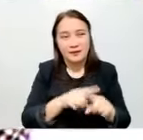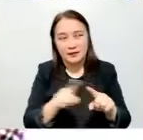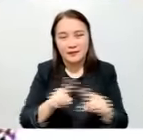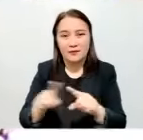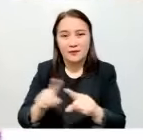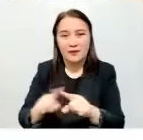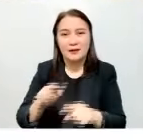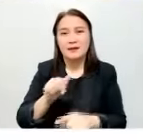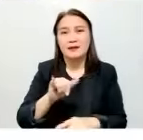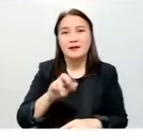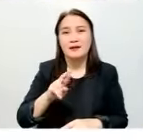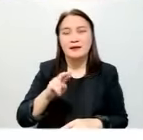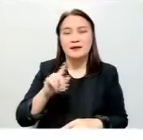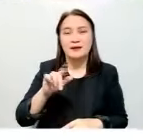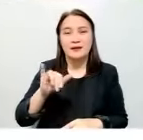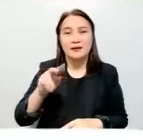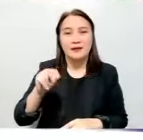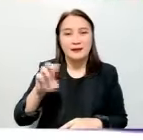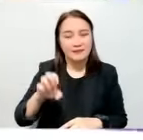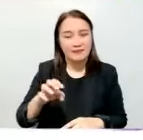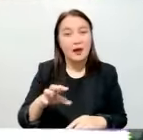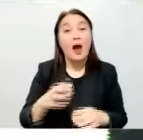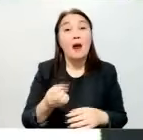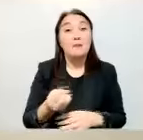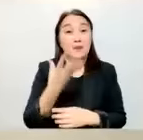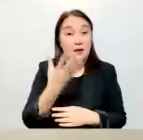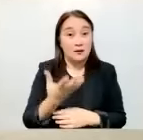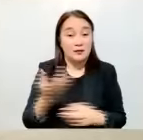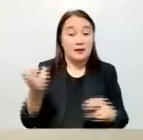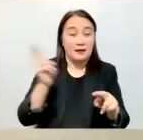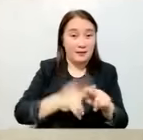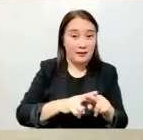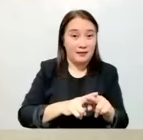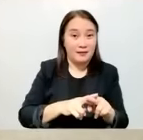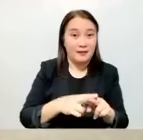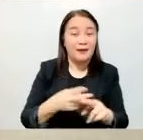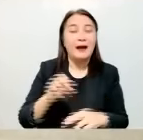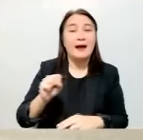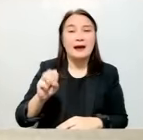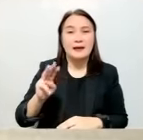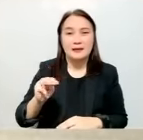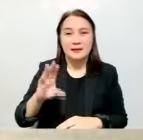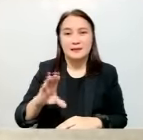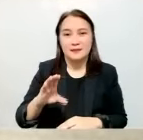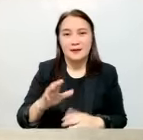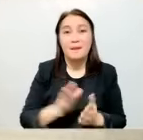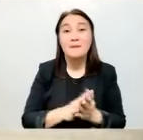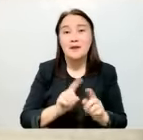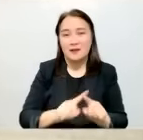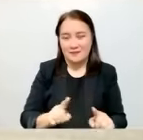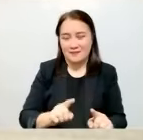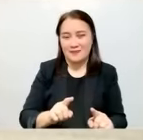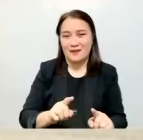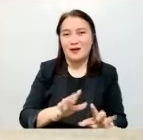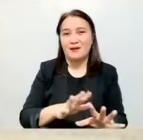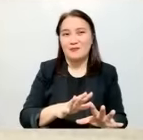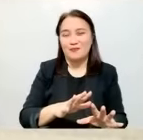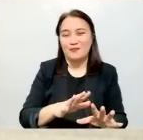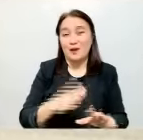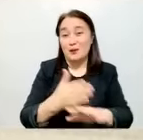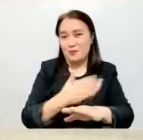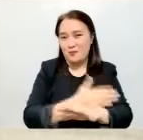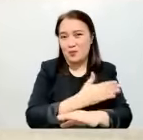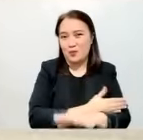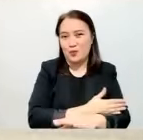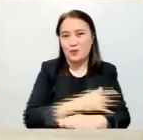sila sinasabihan kung gaano kalaki ang dagdag. Nangako naman ang San Miguel na gagawing world-class ang standard ng NAIA habang sinisigurong may